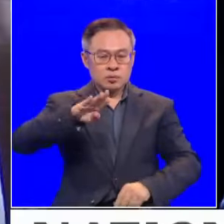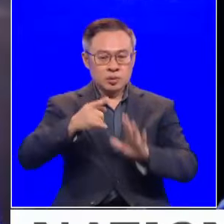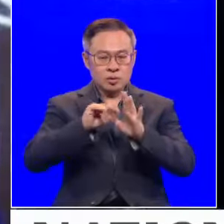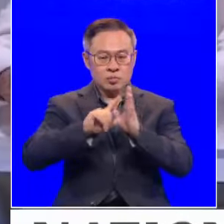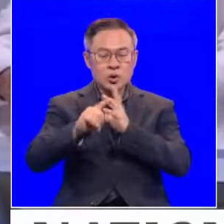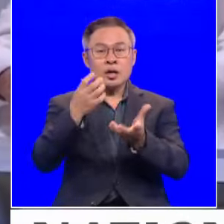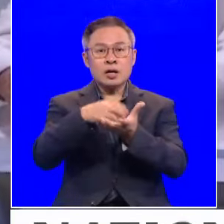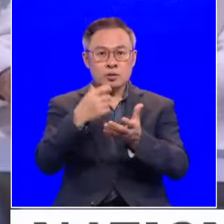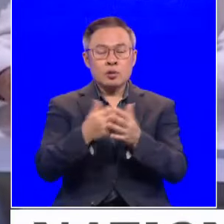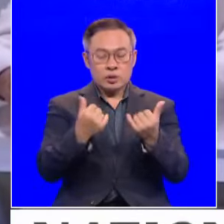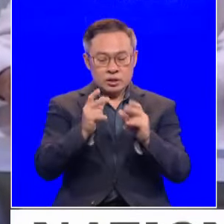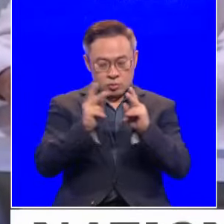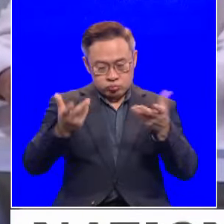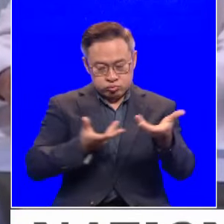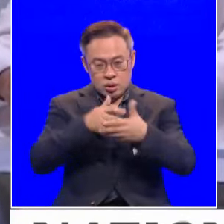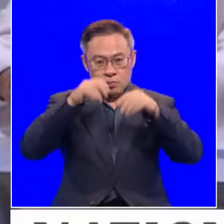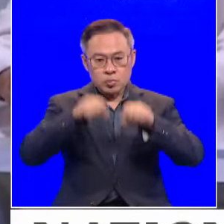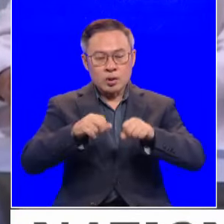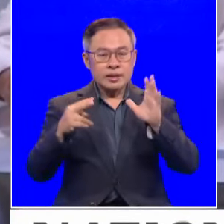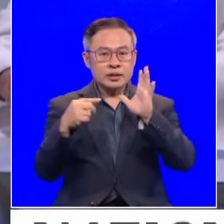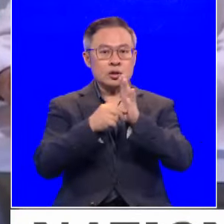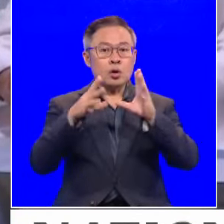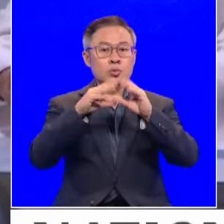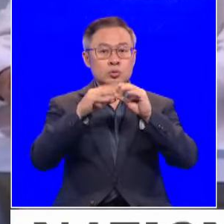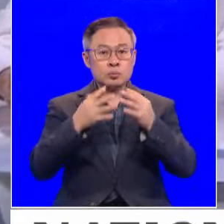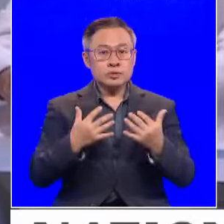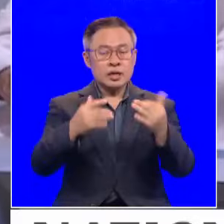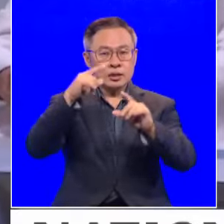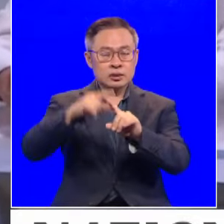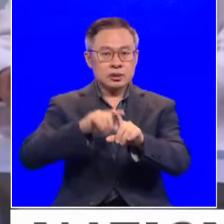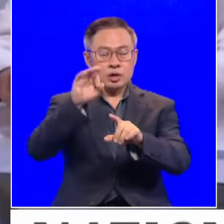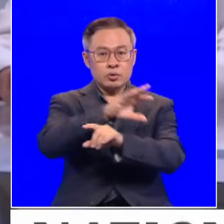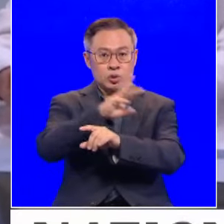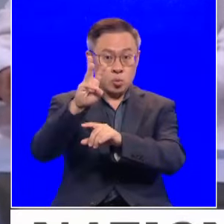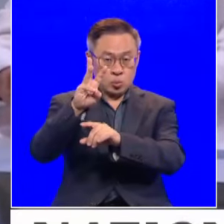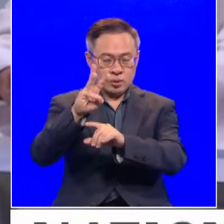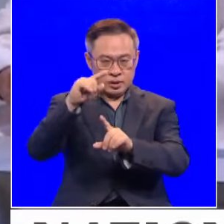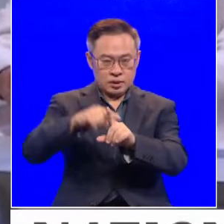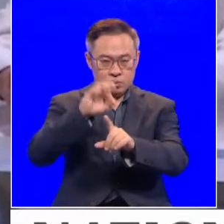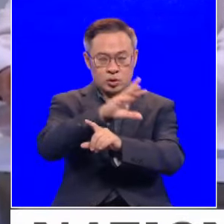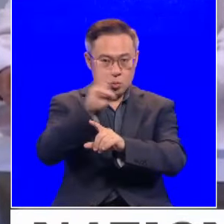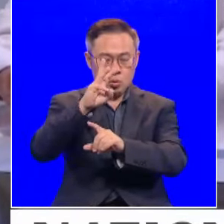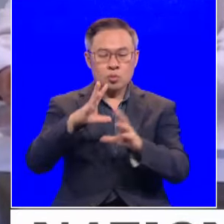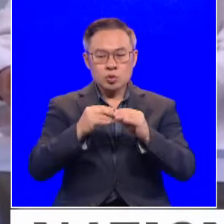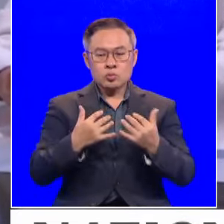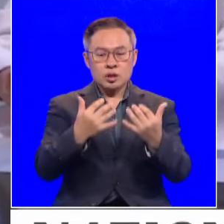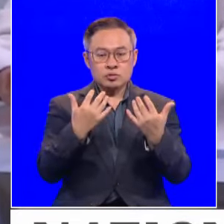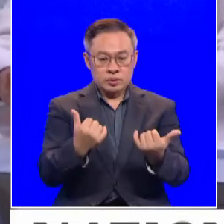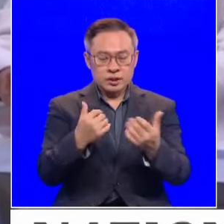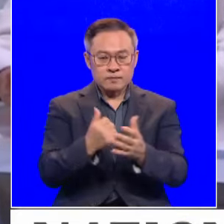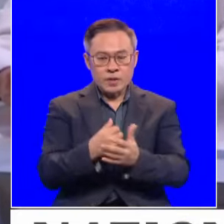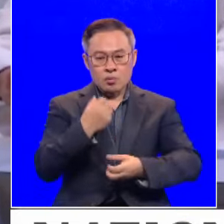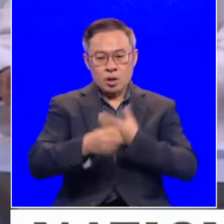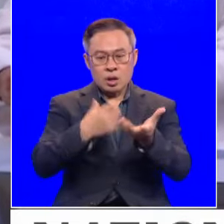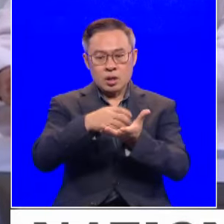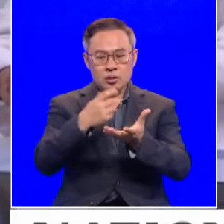ประชุมใหญ่วิสามัญครั้งที่2ในวันที่6กันยายนนี้พร้อมเปิดเผยถึงบรรยากาศในการประชุมวันนี้ค่ะว่าตนเองนะคะได้มีการแจ้งในที่